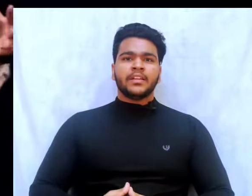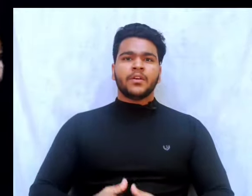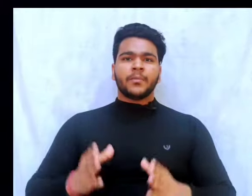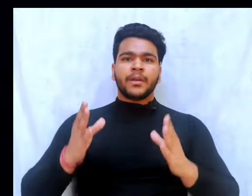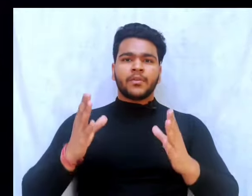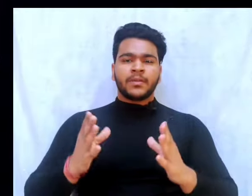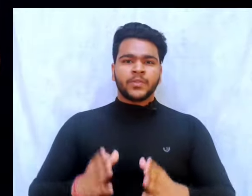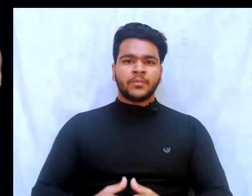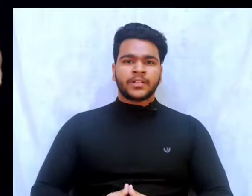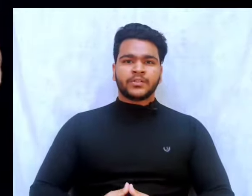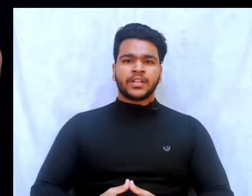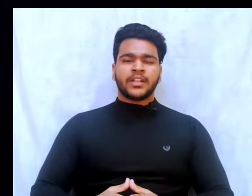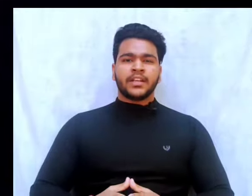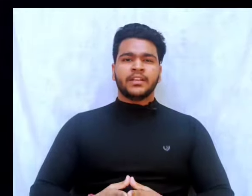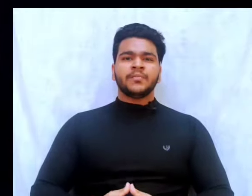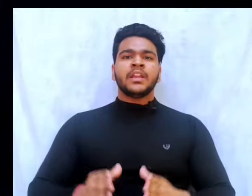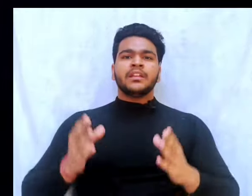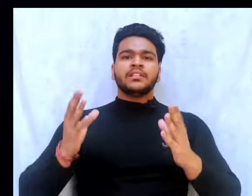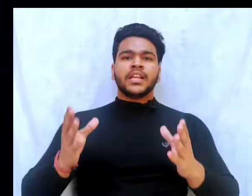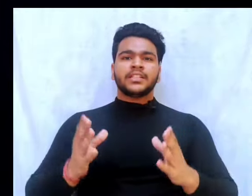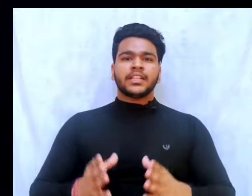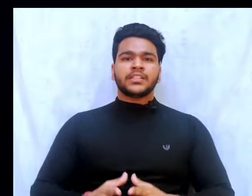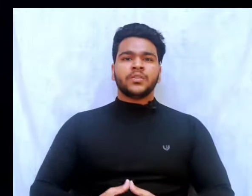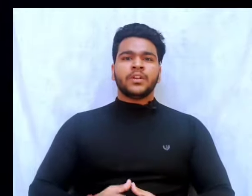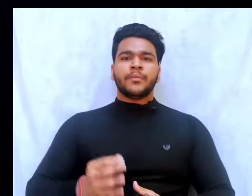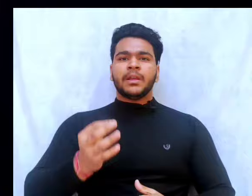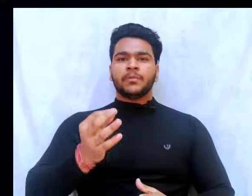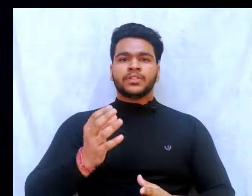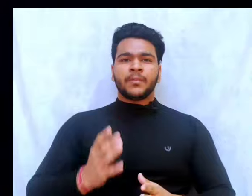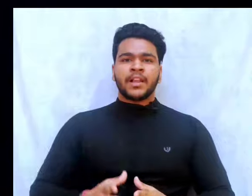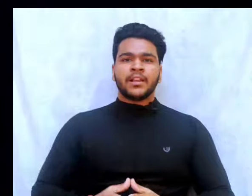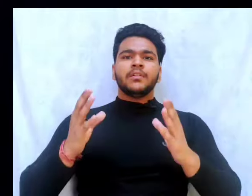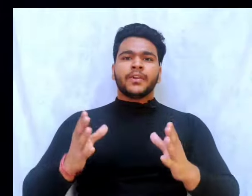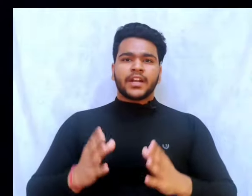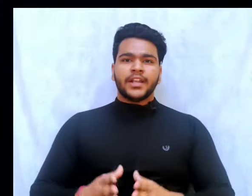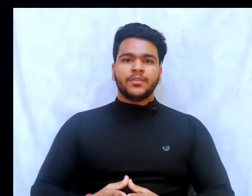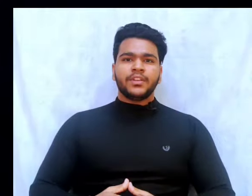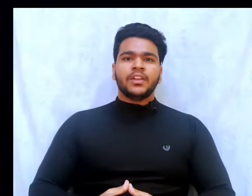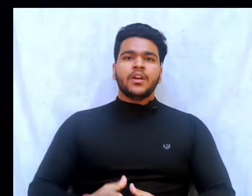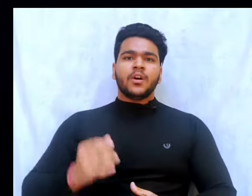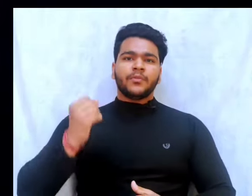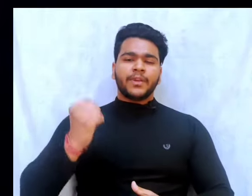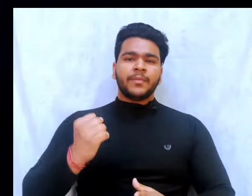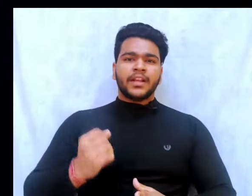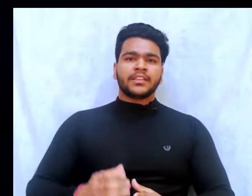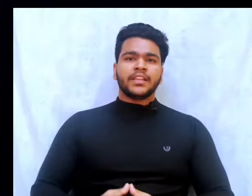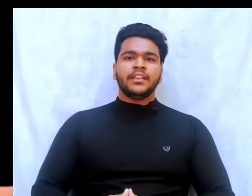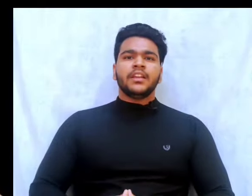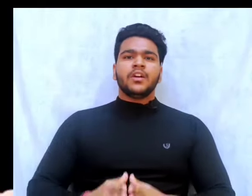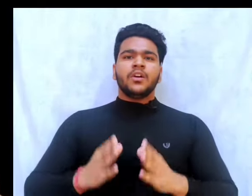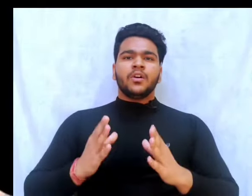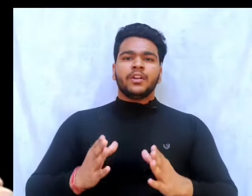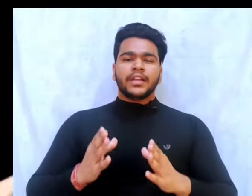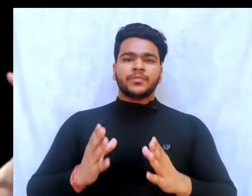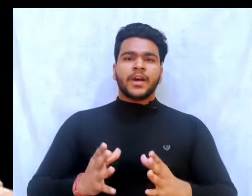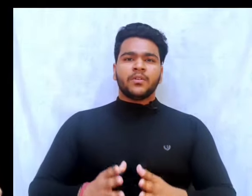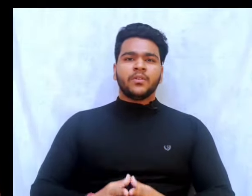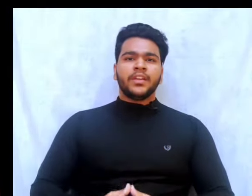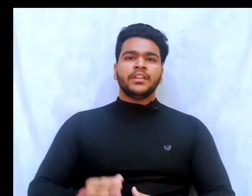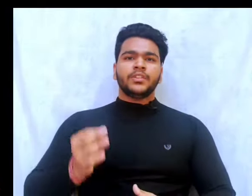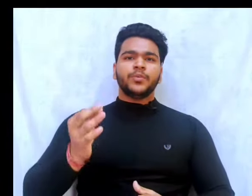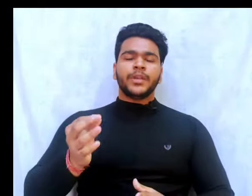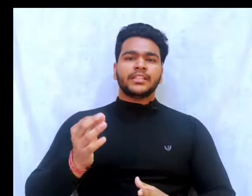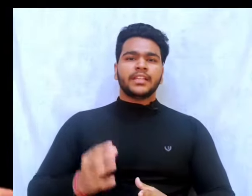गई और अपने आप को कमज़ोर महसूस करने लगी। जैसे तैसे उन्होंने अपने आप को संभाला, फिर खड़ी हुई और फिर मेहनत की और इस बार